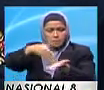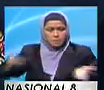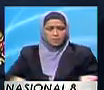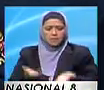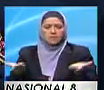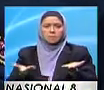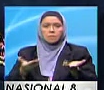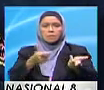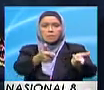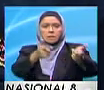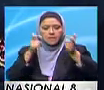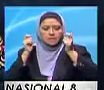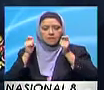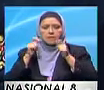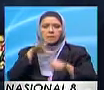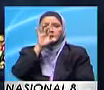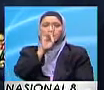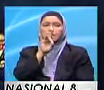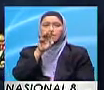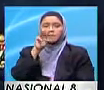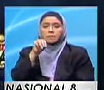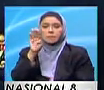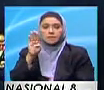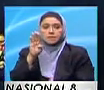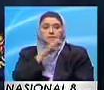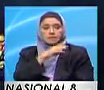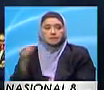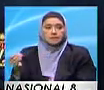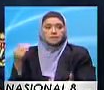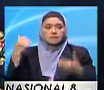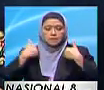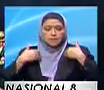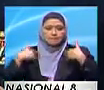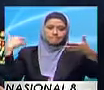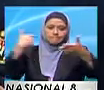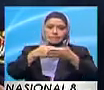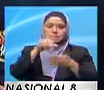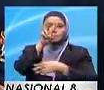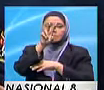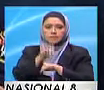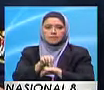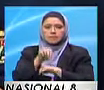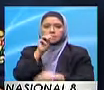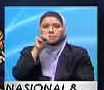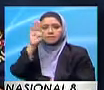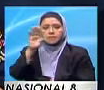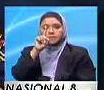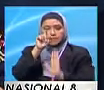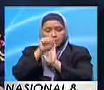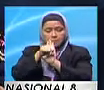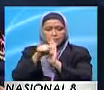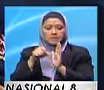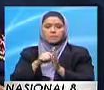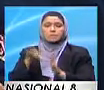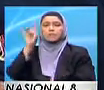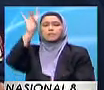kadar kelajuannya sehingga 8 megabit dan ada juga sampai kepada 20 megabit per second. Jadi insyaAllah kita harap dengan